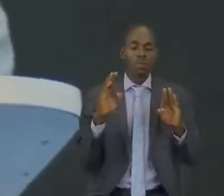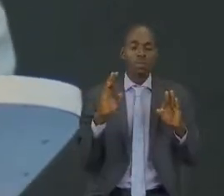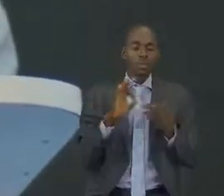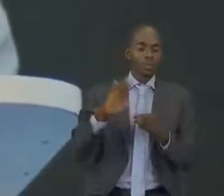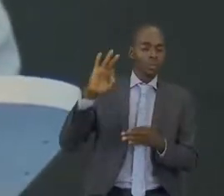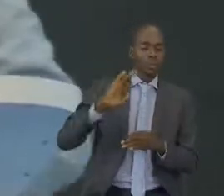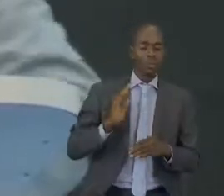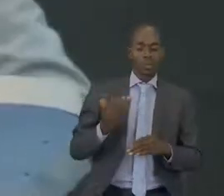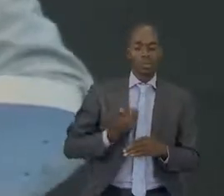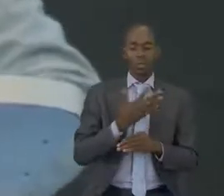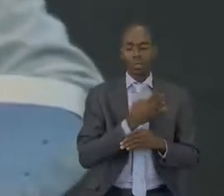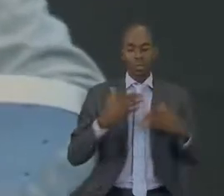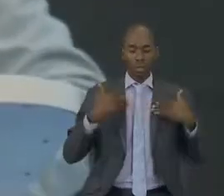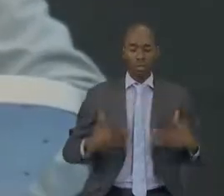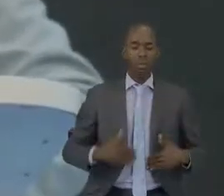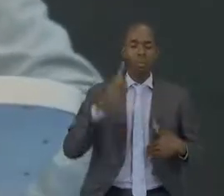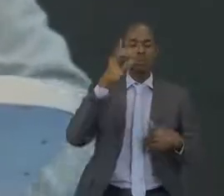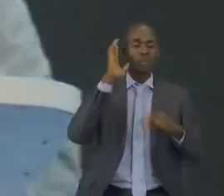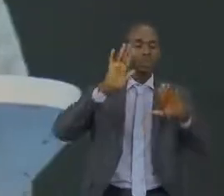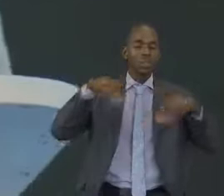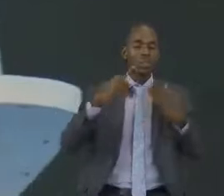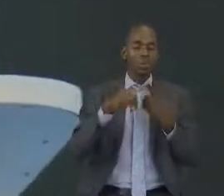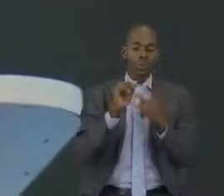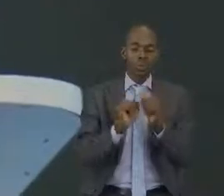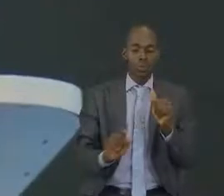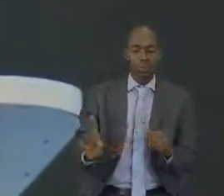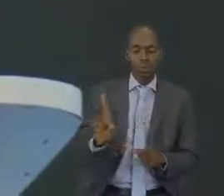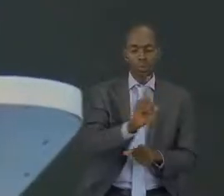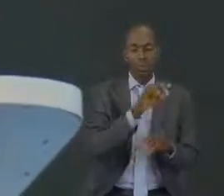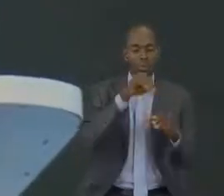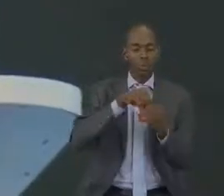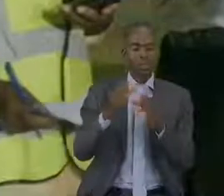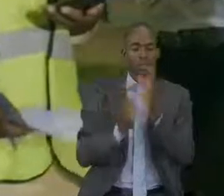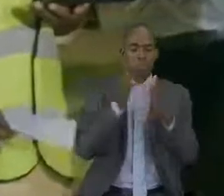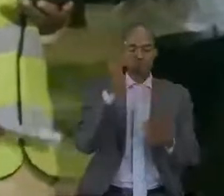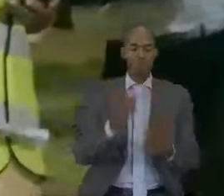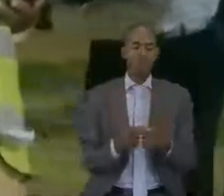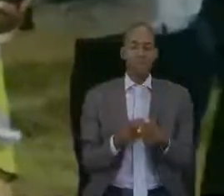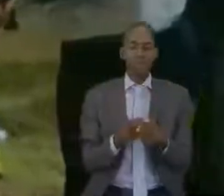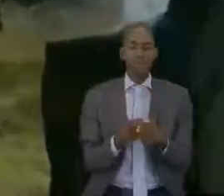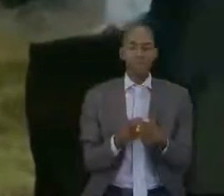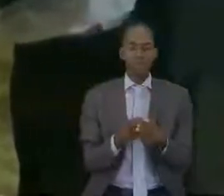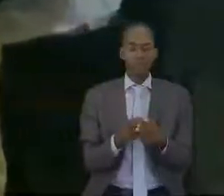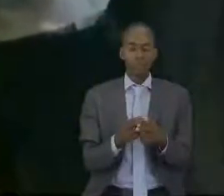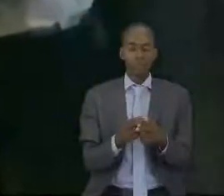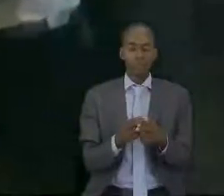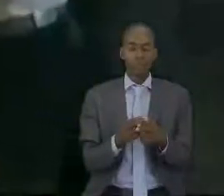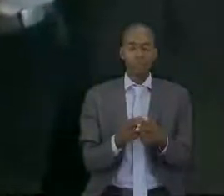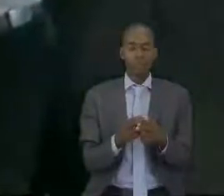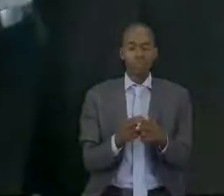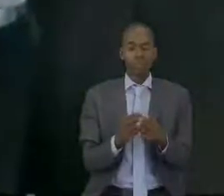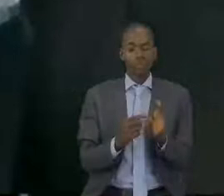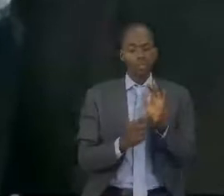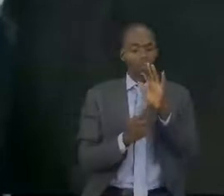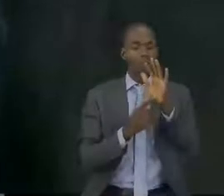le corps, âme et esprit. Accorde-les à chacun au nom de Jésus. Manifeste ta puissance